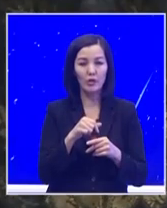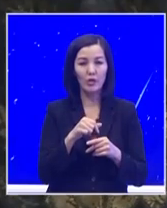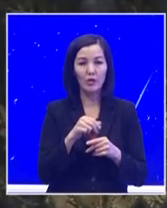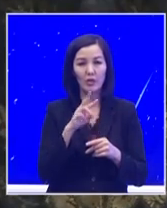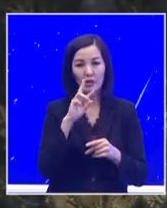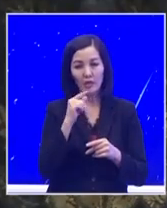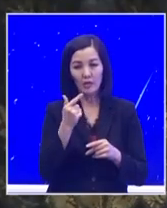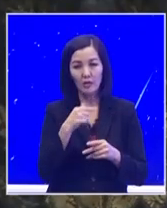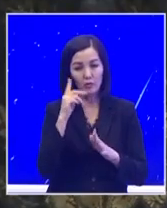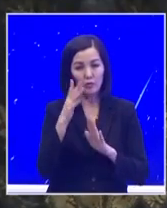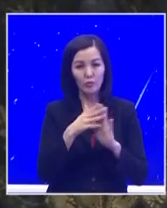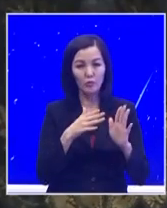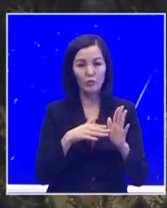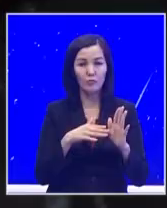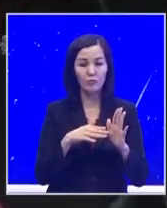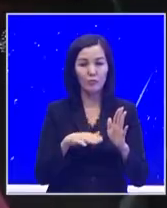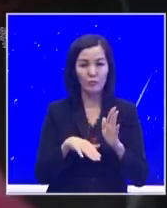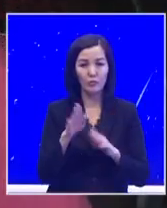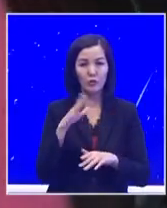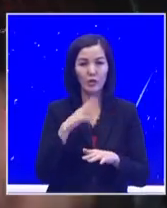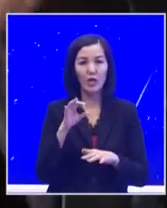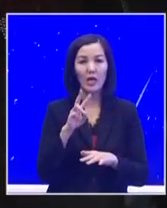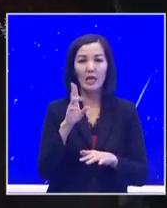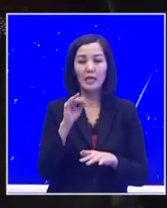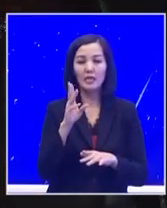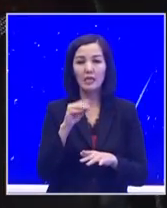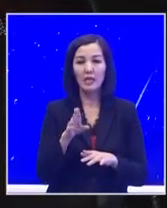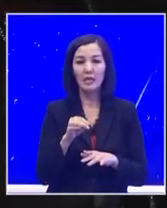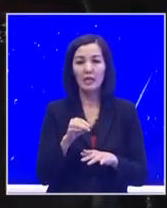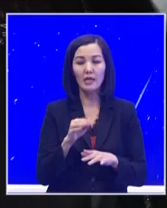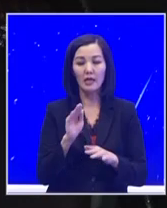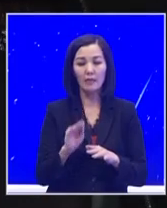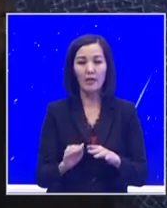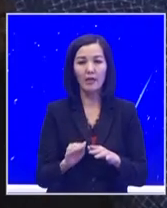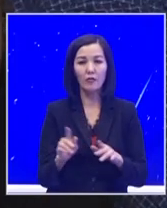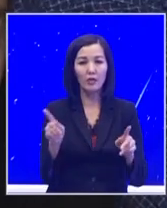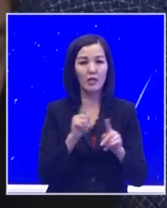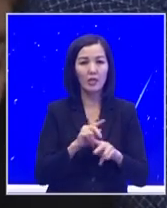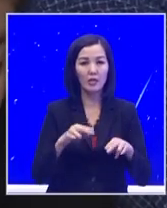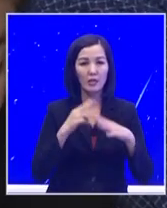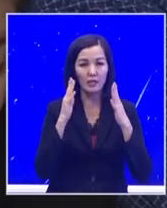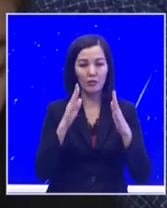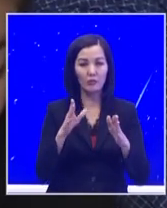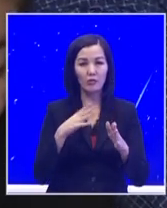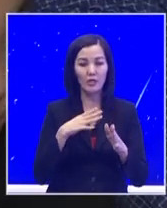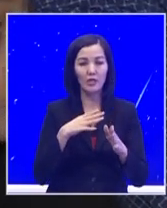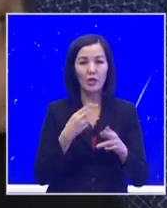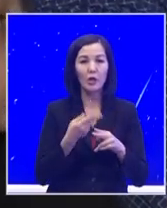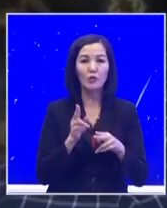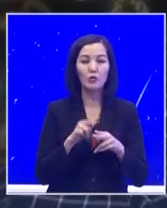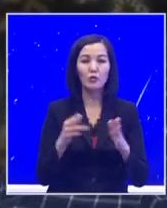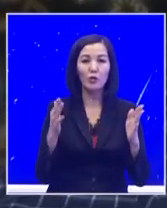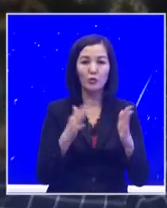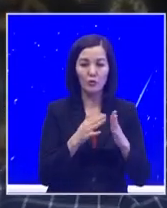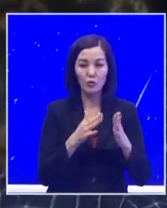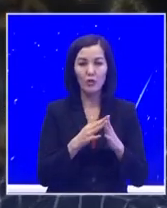дегенмен, сөйтіп өстік ауылдан. Ескелділік Құнанбаев осылайша бала күнінен ерекше назарға ілігіп өсіпті. Сондықтан үйде де